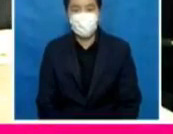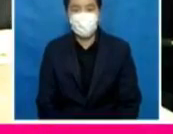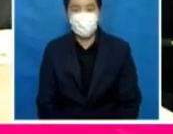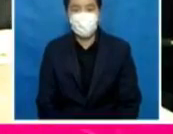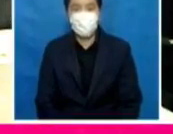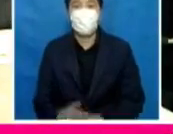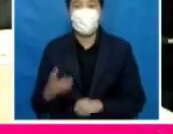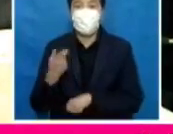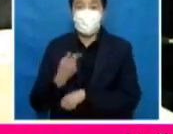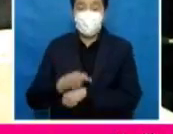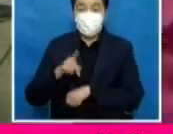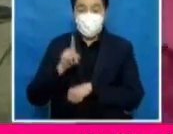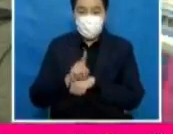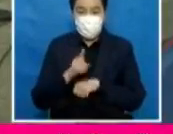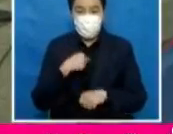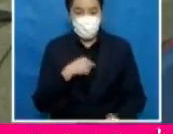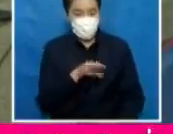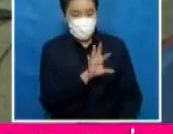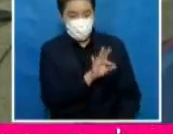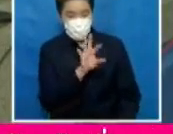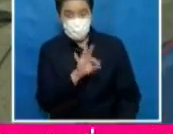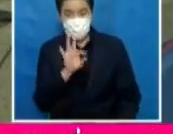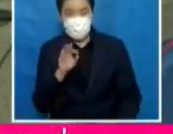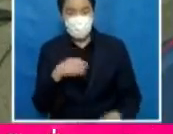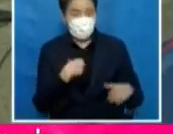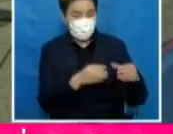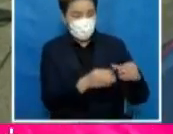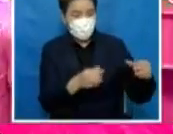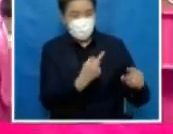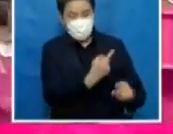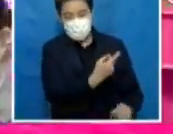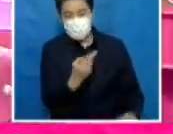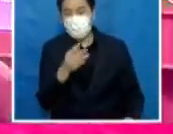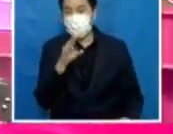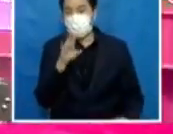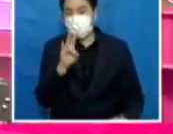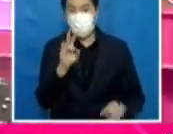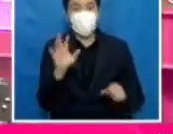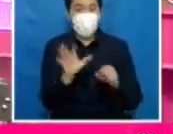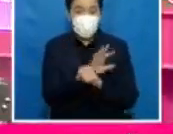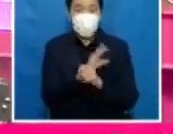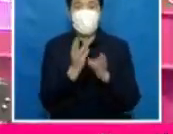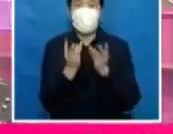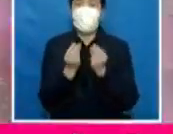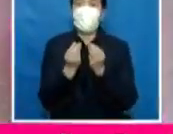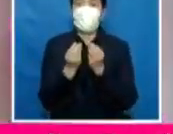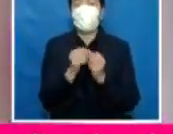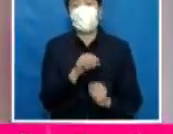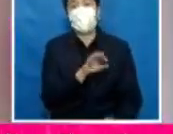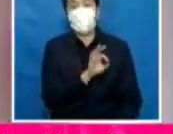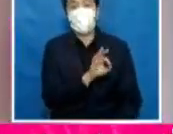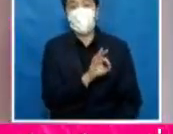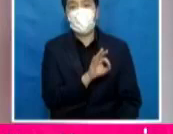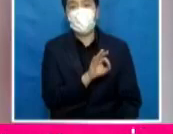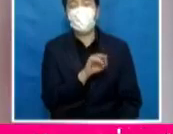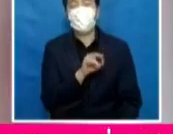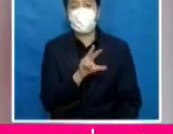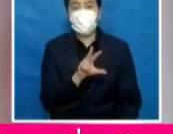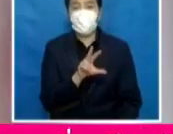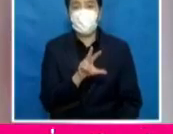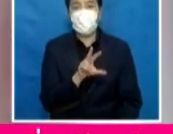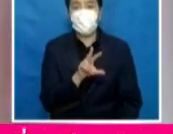ประธานกรรมการได้สุ่มเลือกกล่องบรรจุลูกบอลครบทั้ง7กล่องครับได้แก่กล่องหมายเลข9